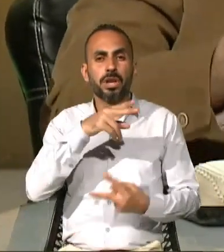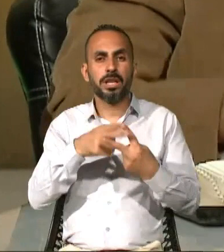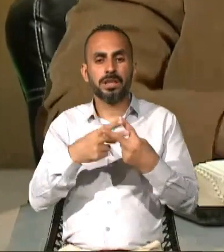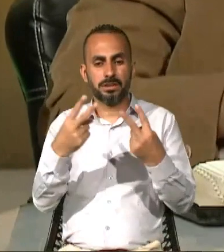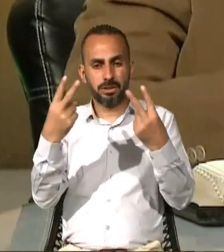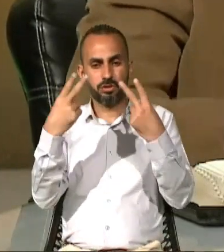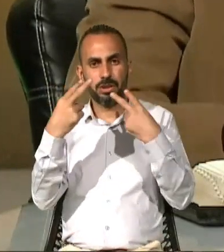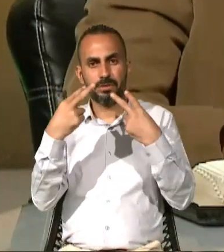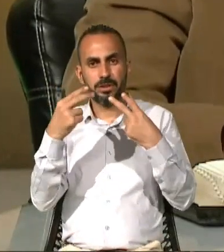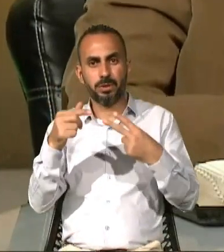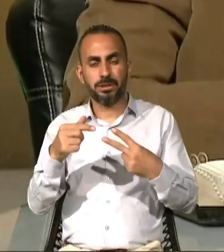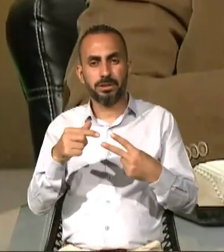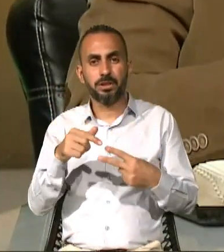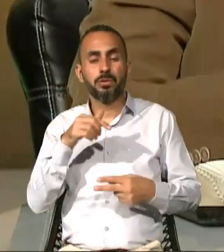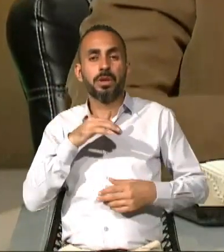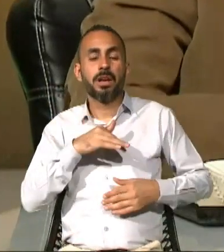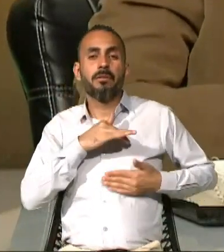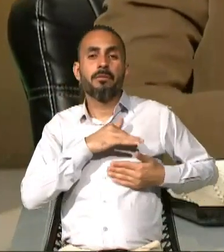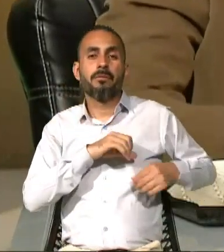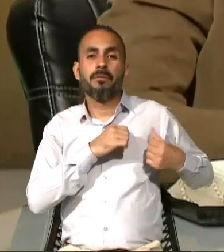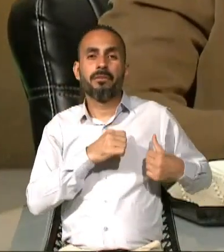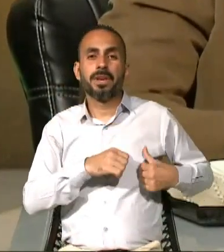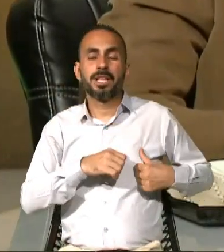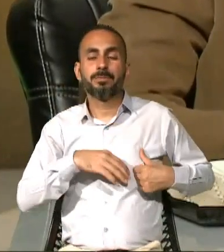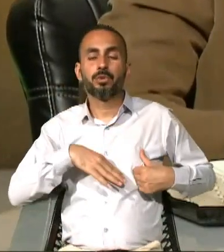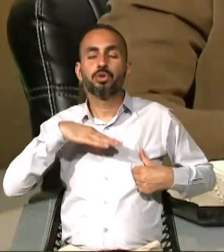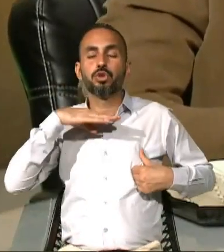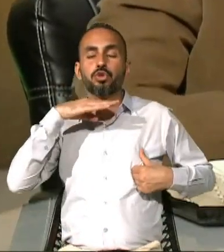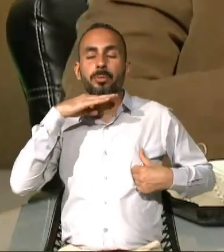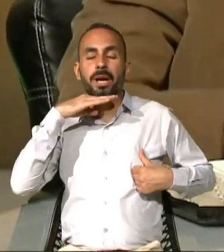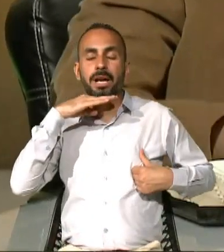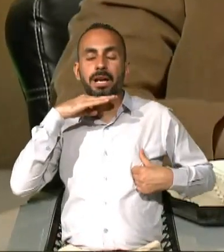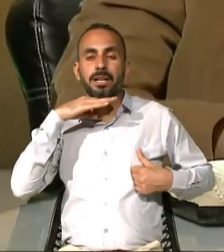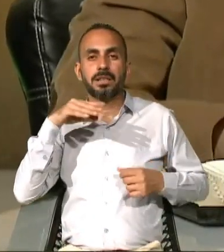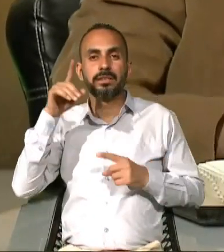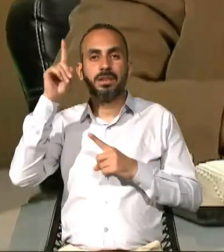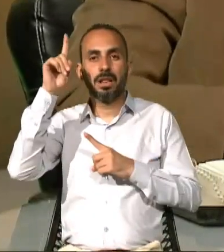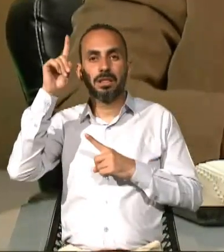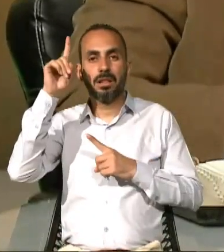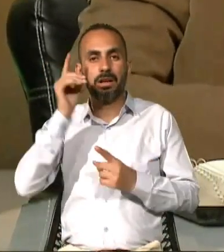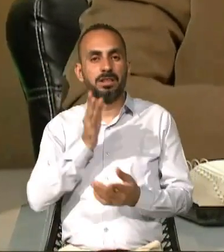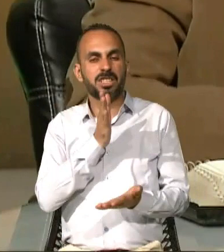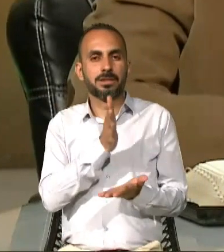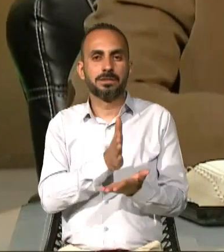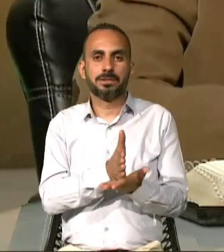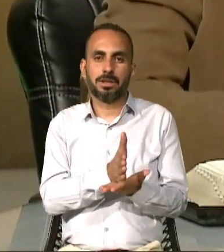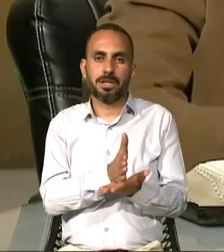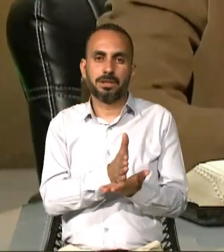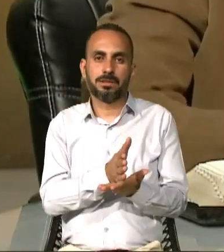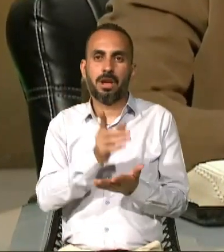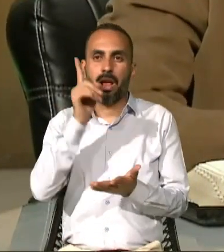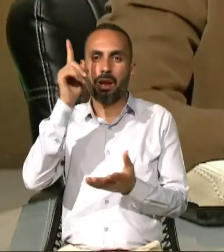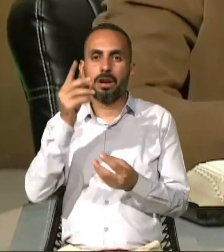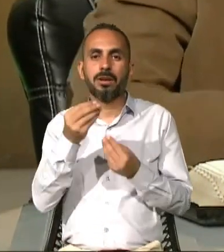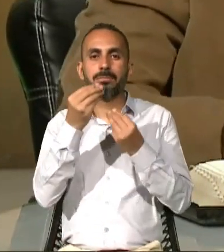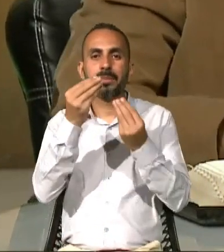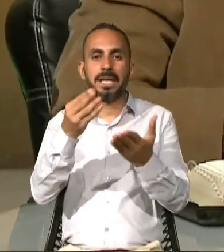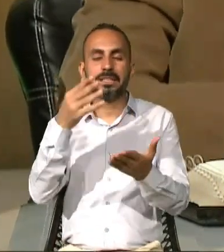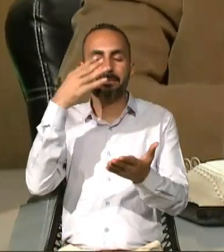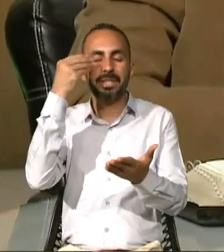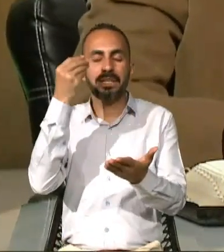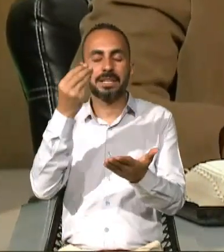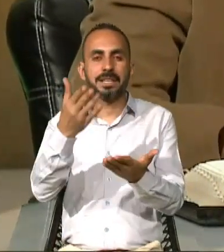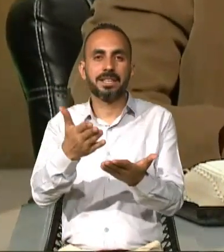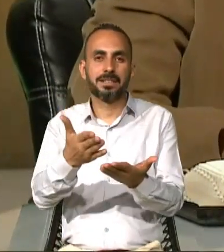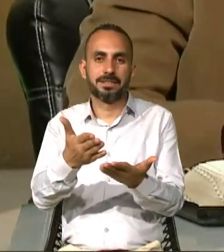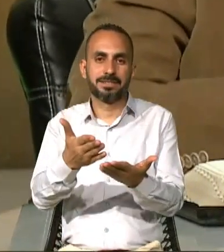قلبه قناعه تامه، الهي صالح، الهي مش بيعرف يقدم الا الخير، الهي